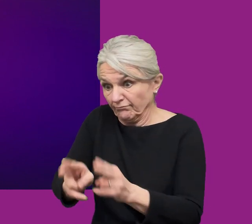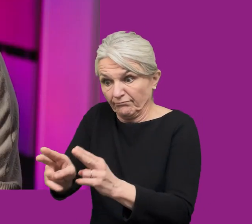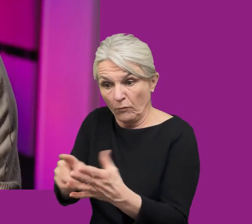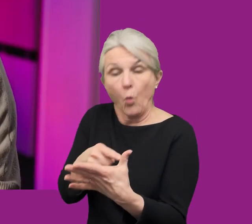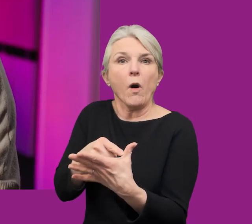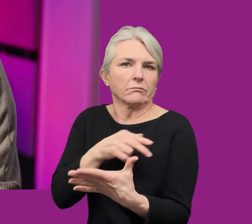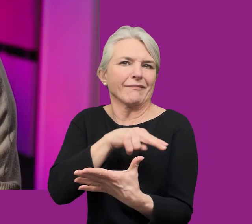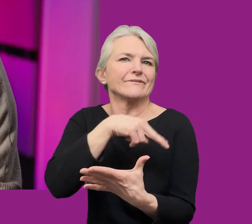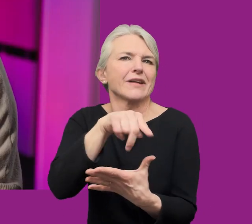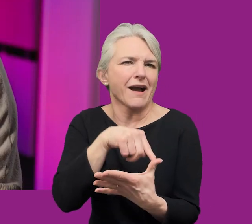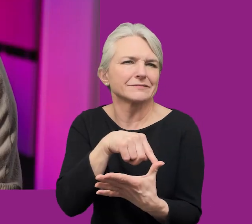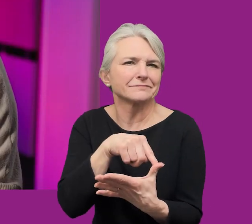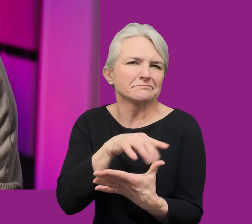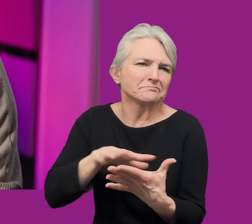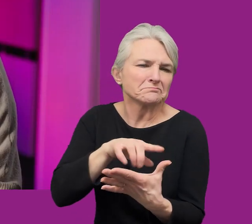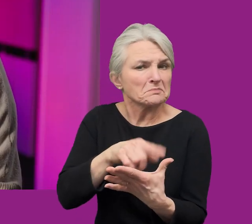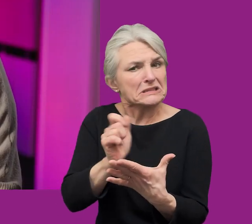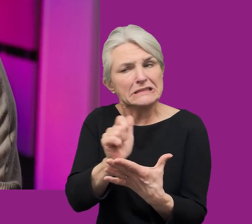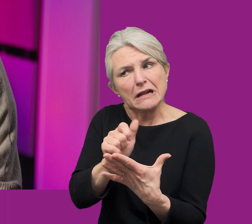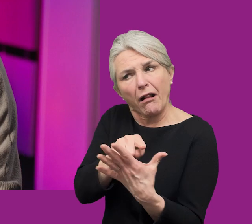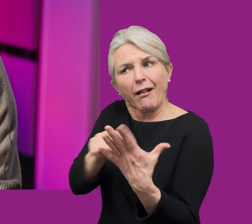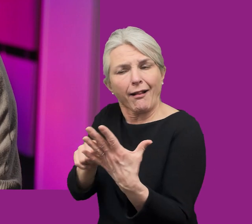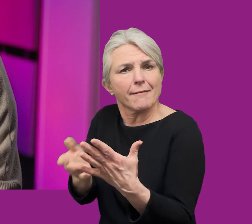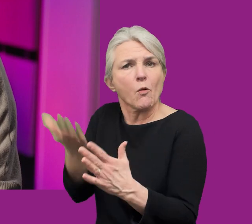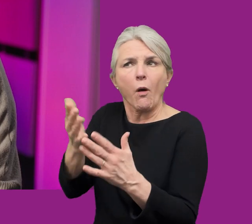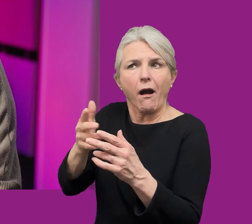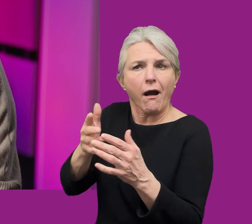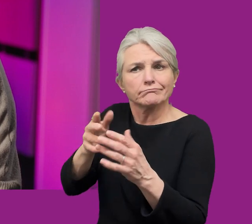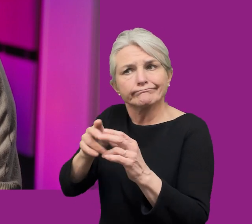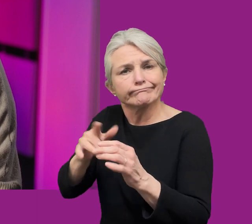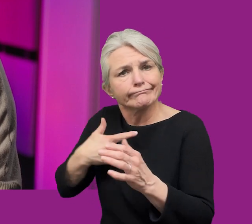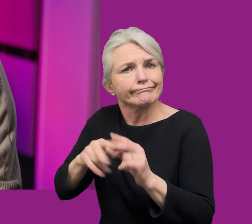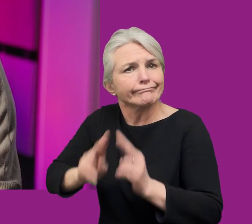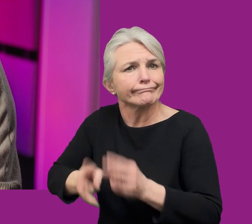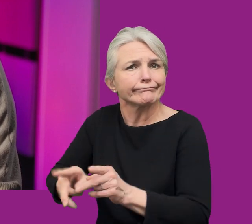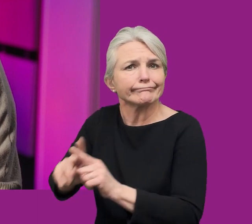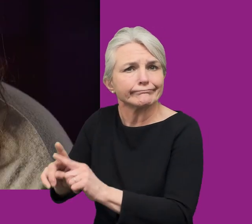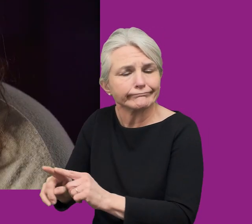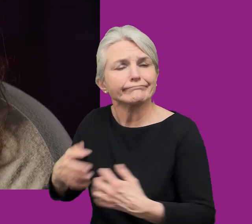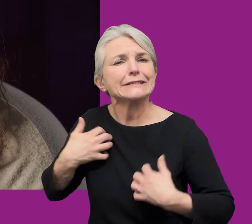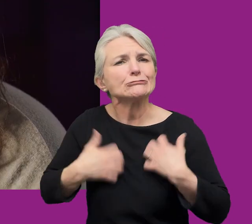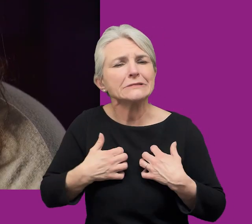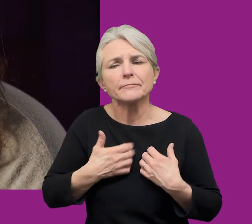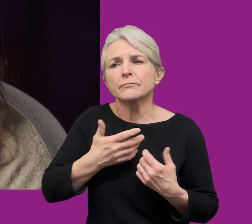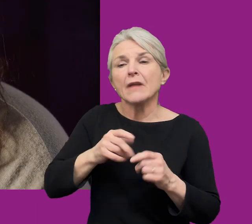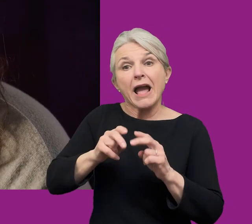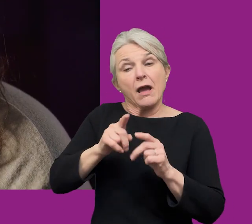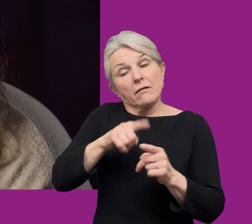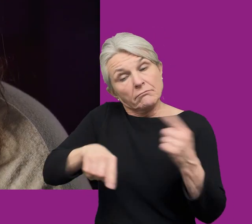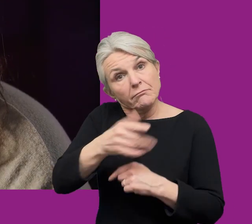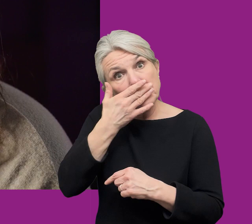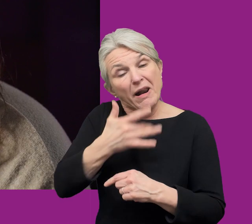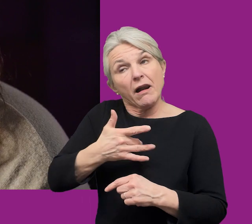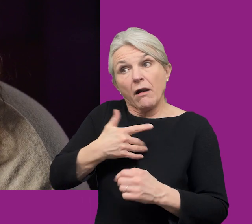tai. Tuedd ddiddorol arall oedd gystyniad bach yn nifer yr aelwydydd a oedd yn berchen ar eu cartref, gyda thros 20%